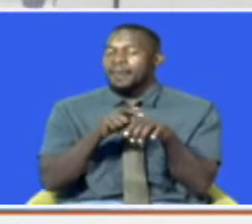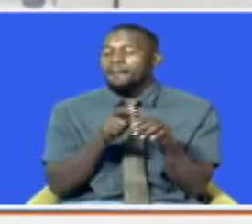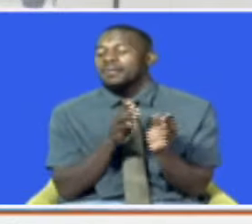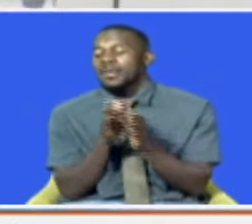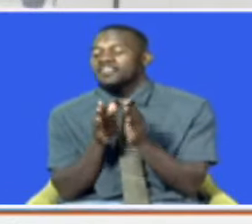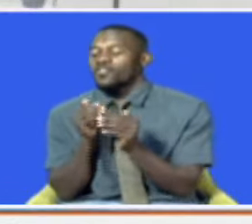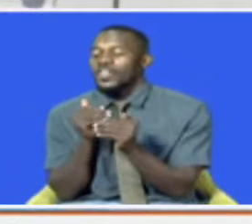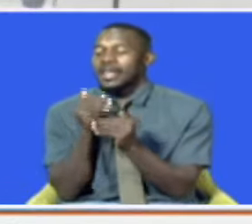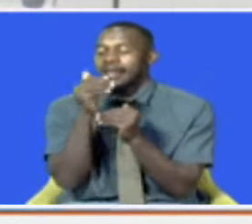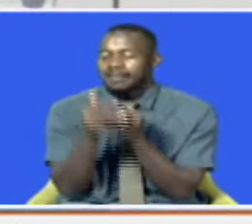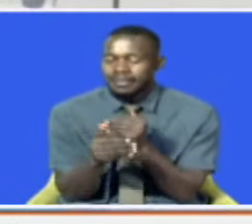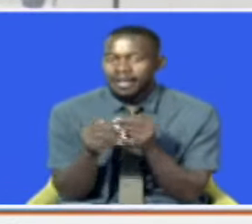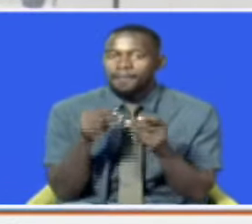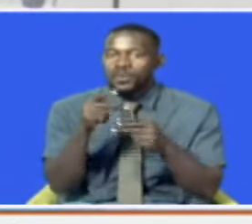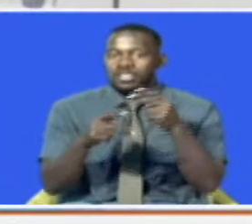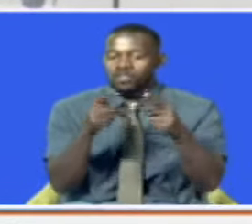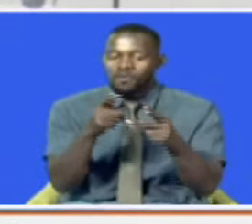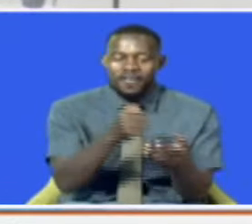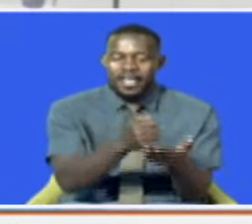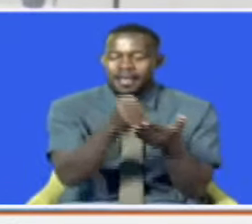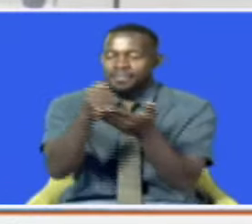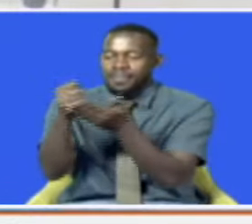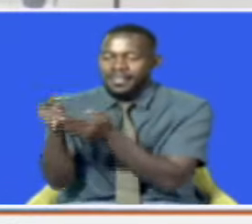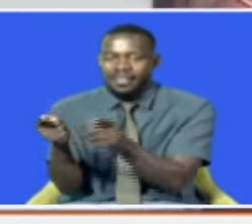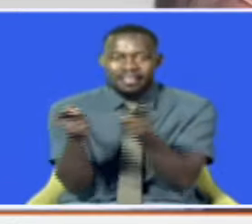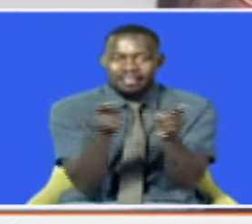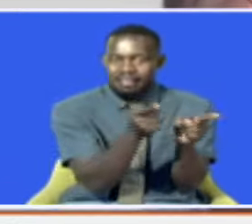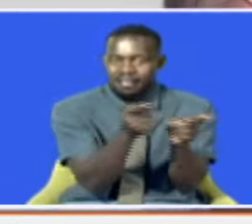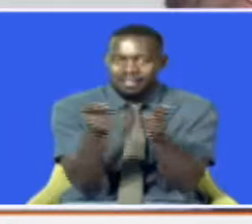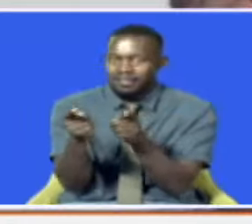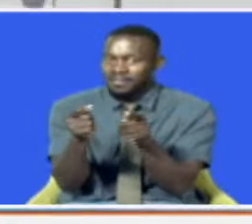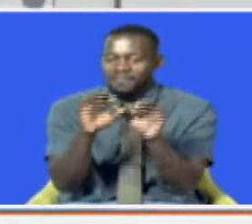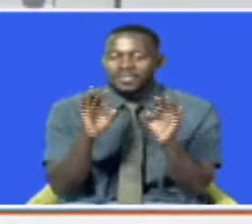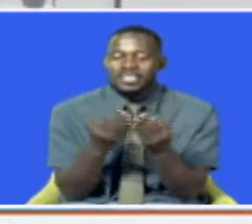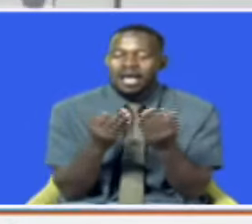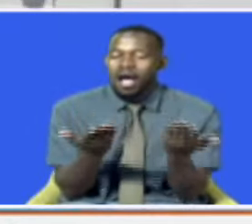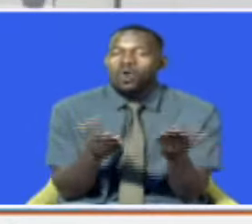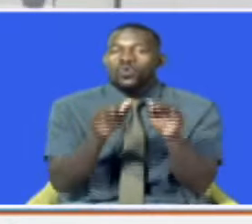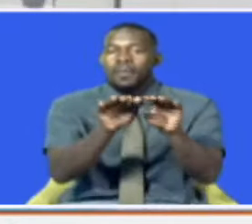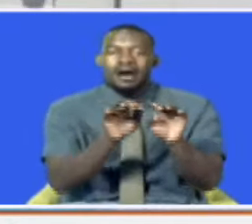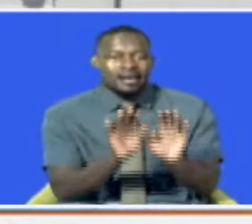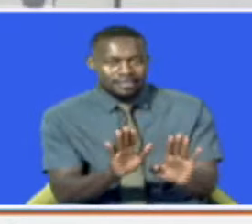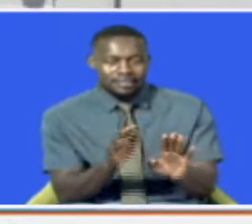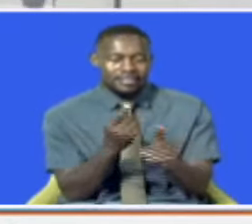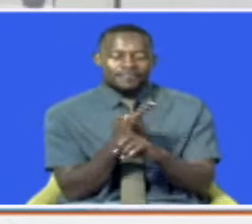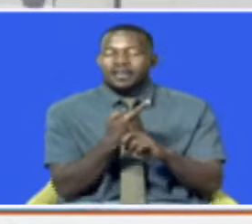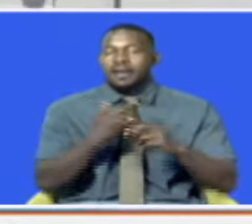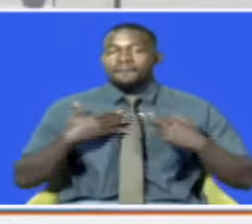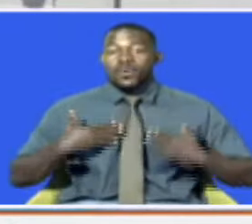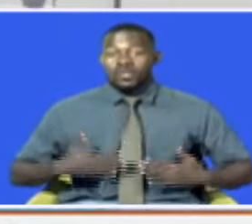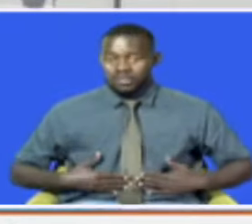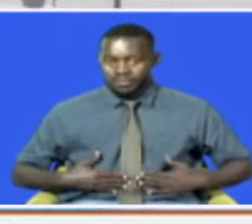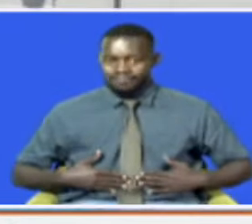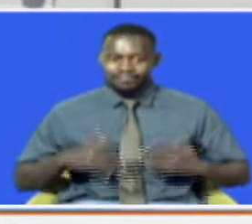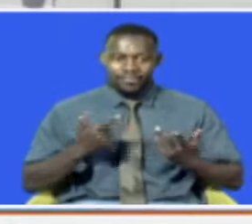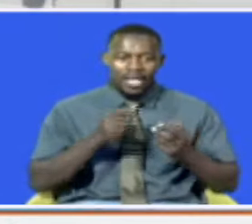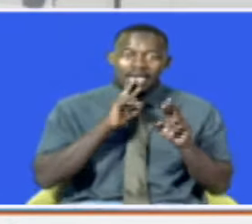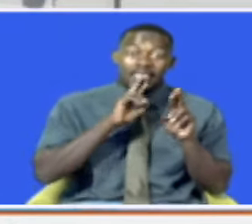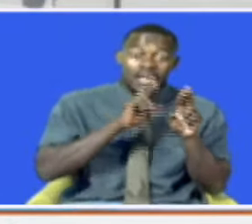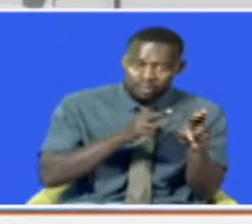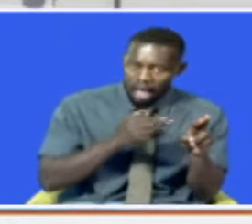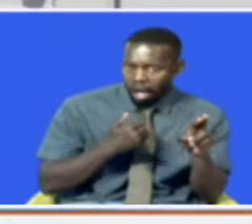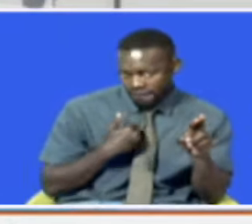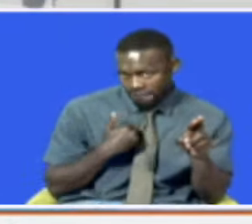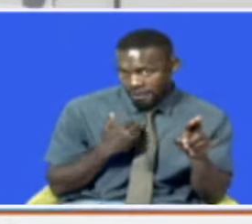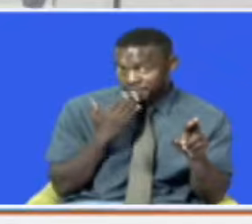of assisting them in the way they are going to bury the bodies. From the results which I